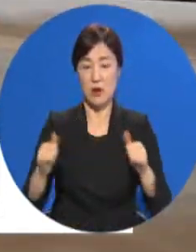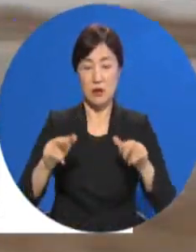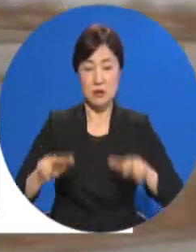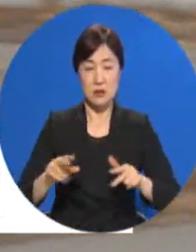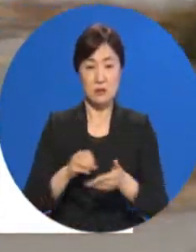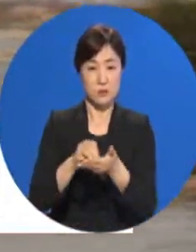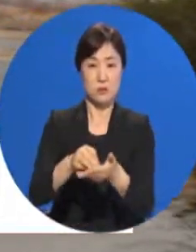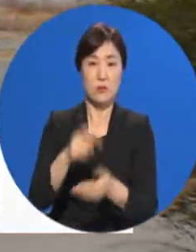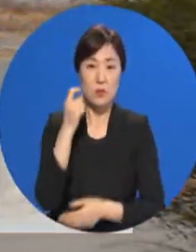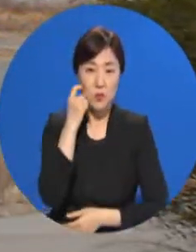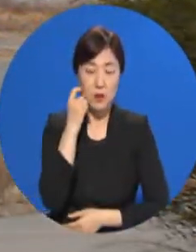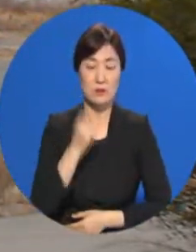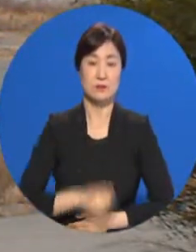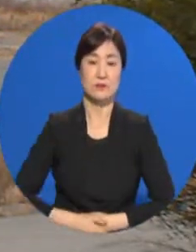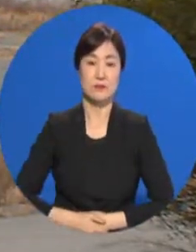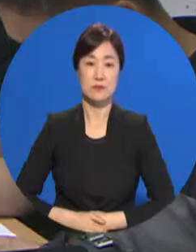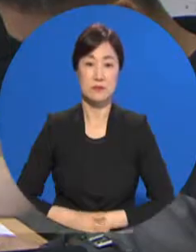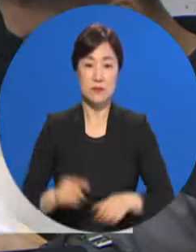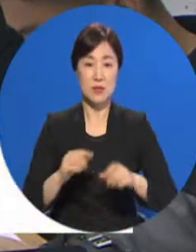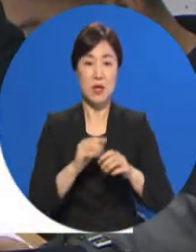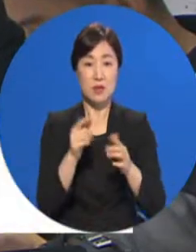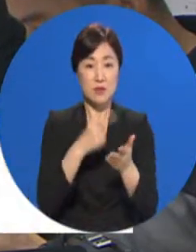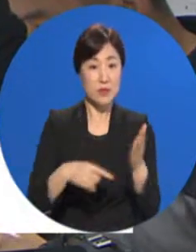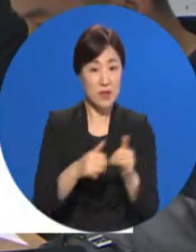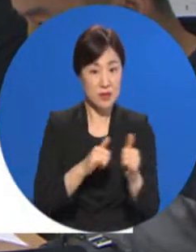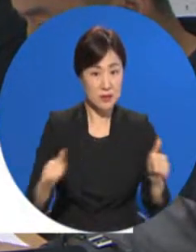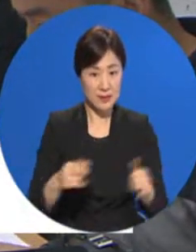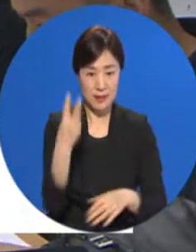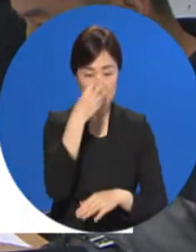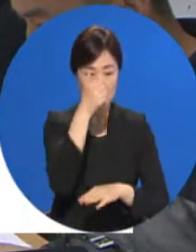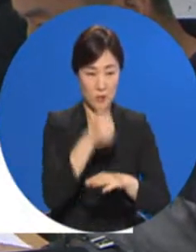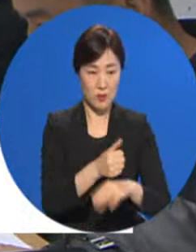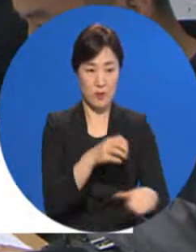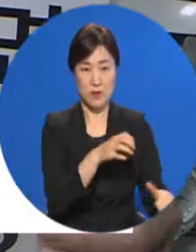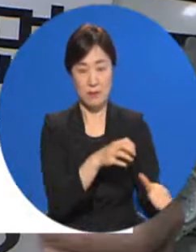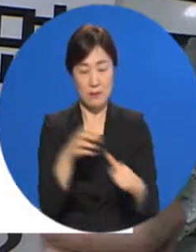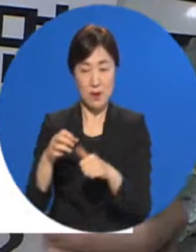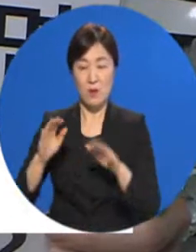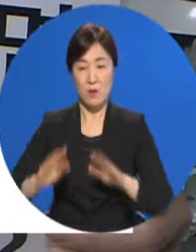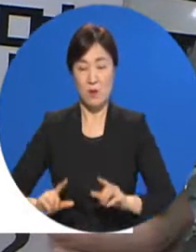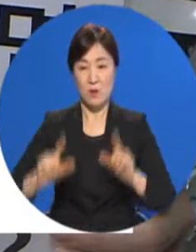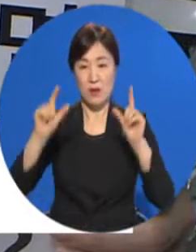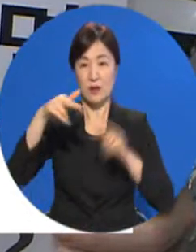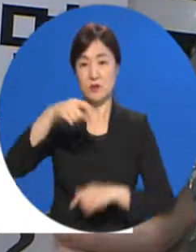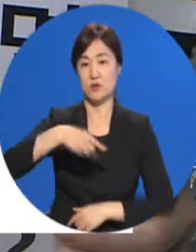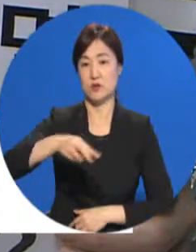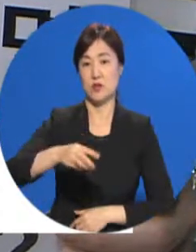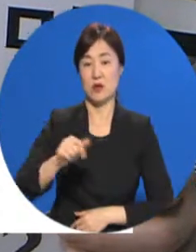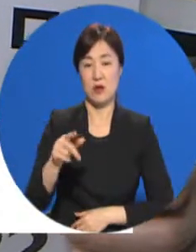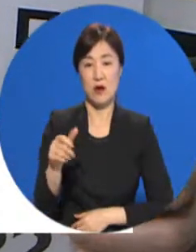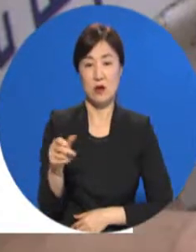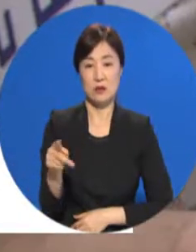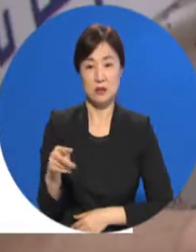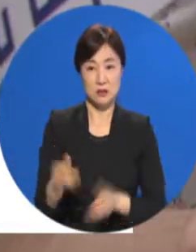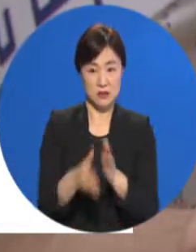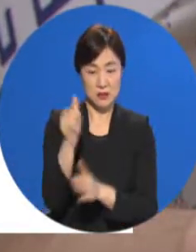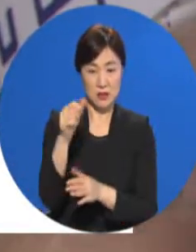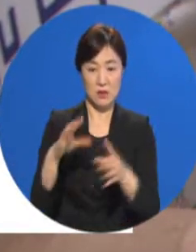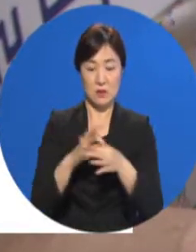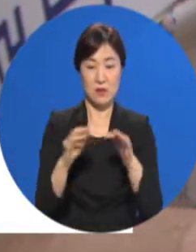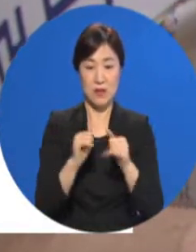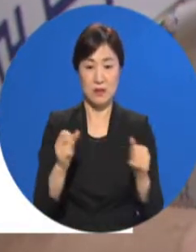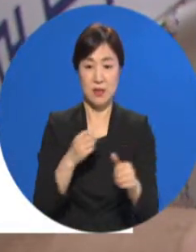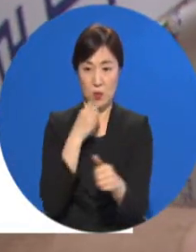못하고 있습니다. 일부 피해자들은 감사 결과 등을 근거로 올해 초 주철현 전 시장과 관계자들을 경찰에